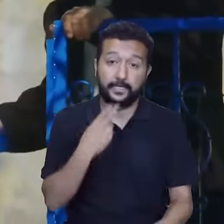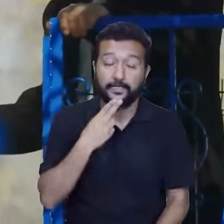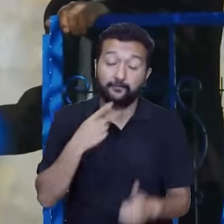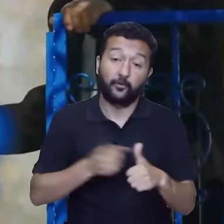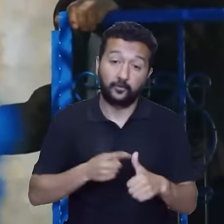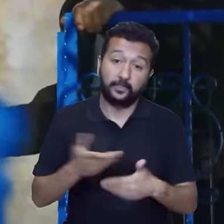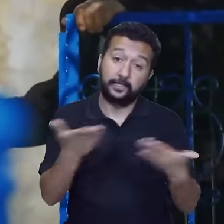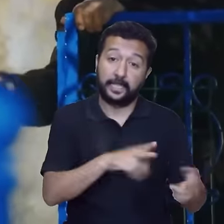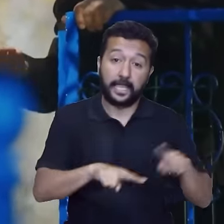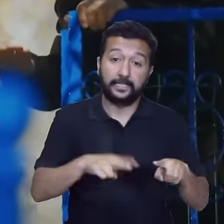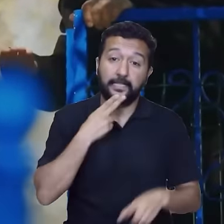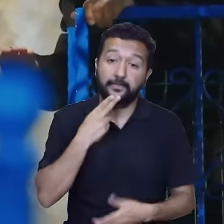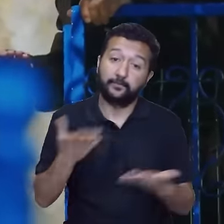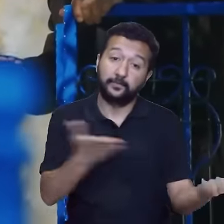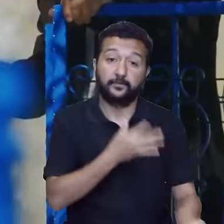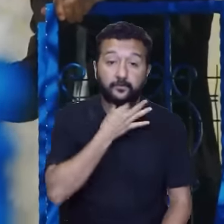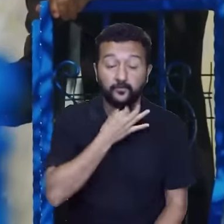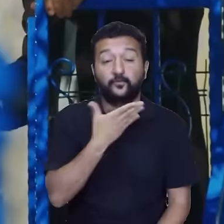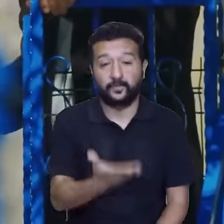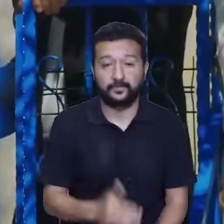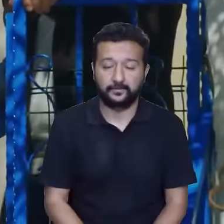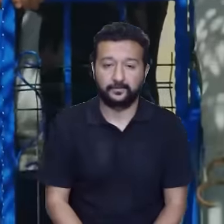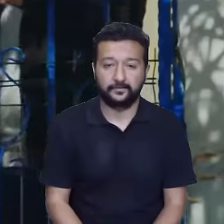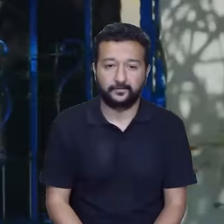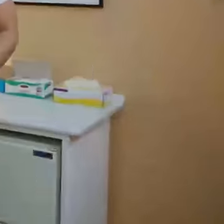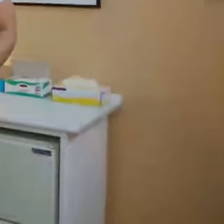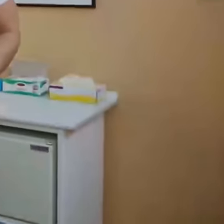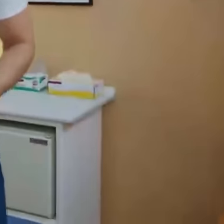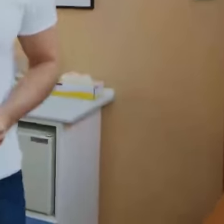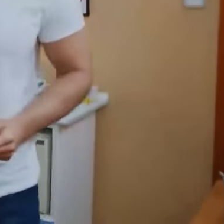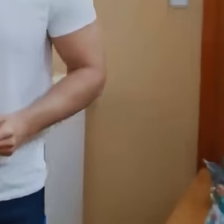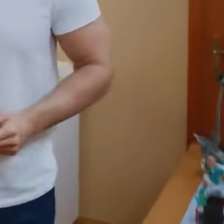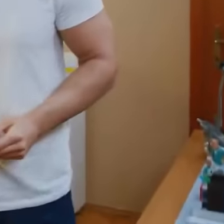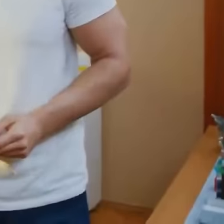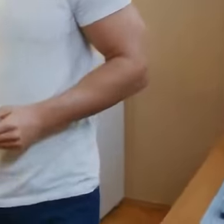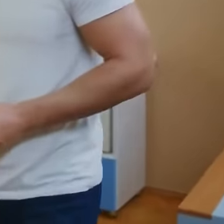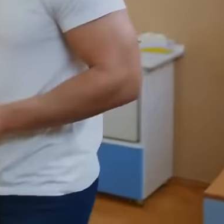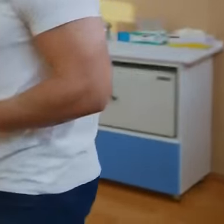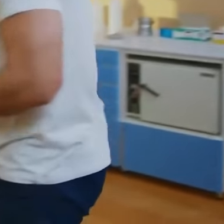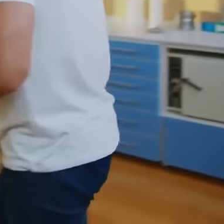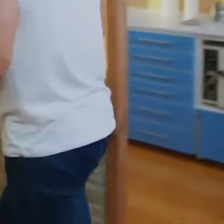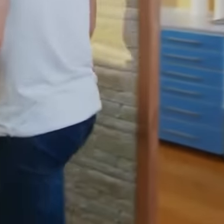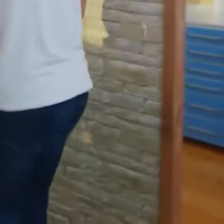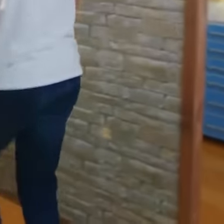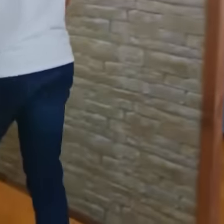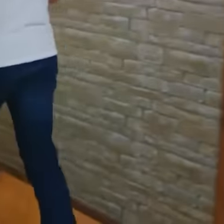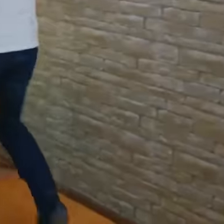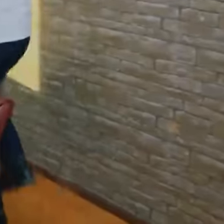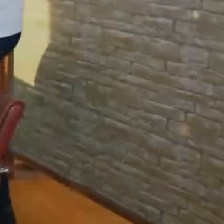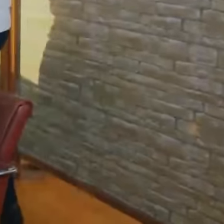Hanımlara öncelik Adile Hanım, lütfen. Tarık bir dilim pastayı tıra getirdi, Itır çalışıyor.